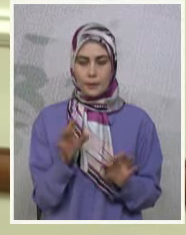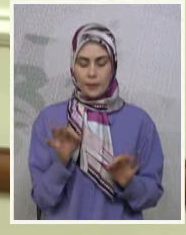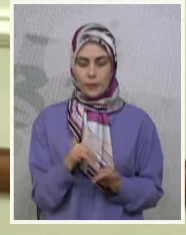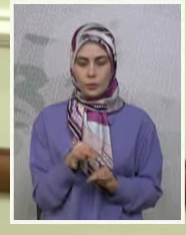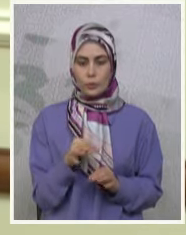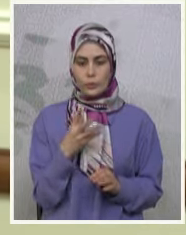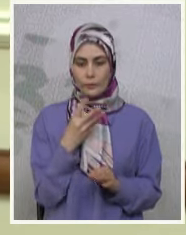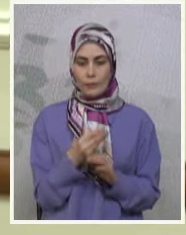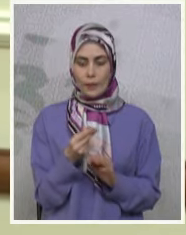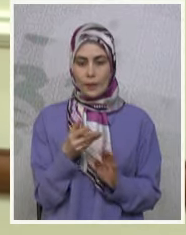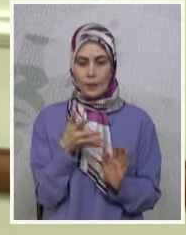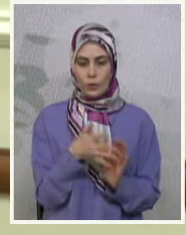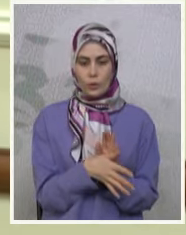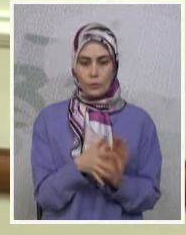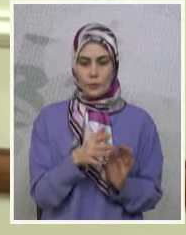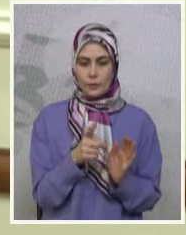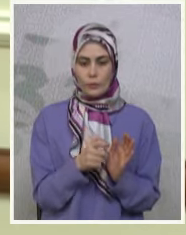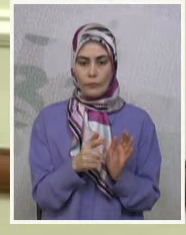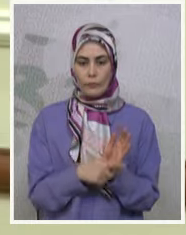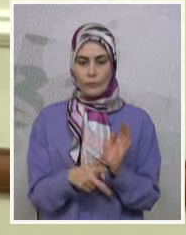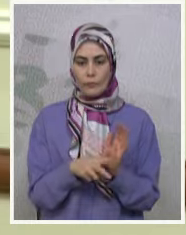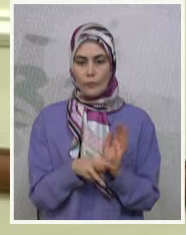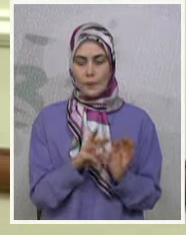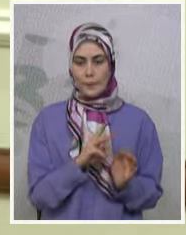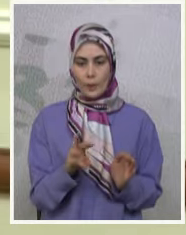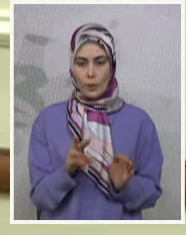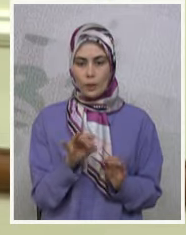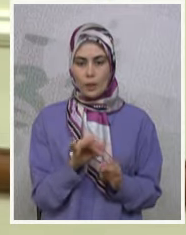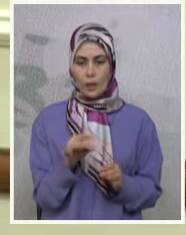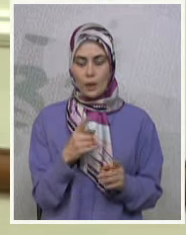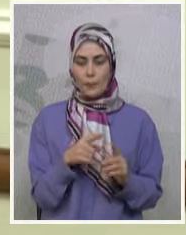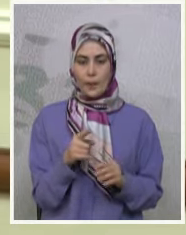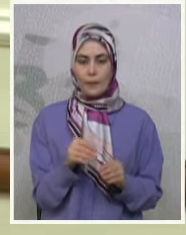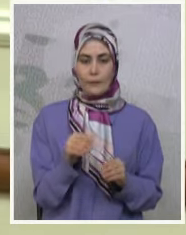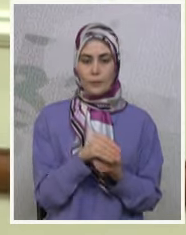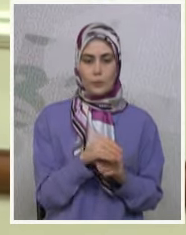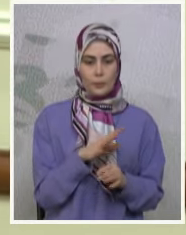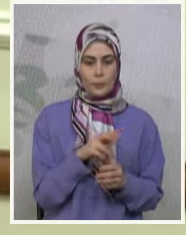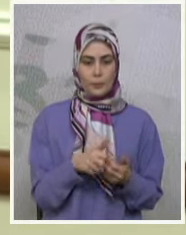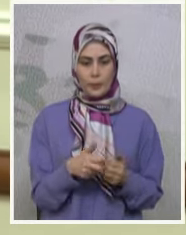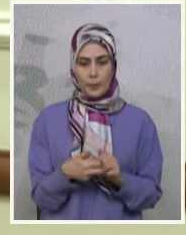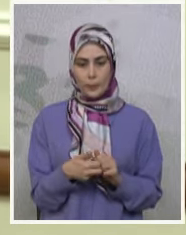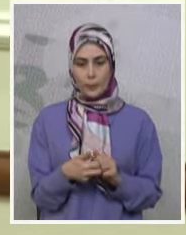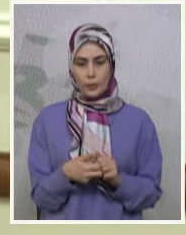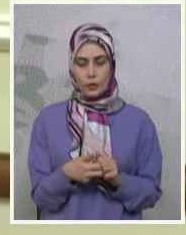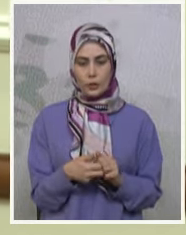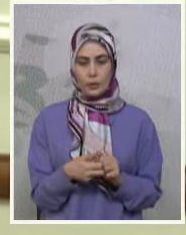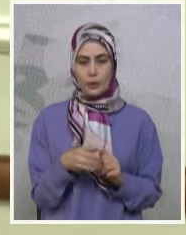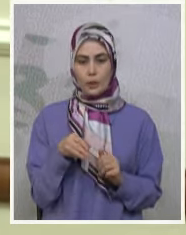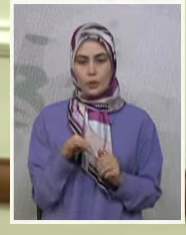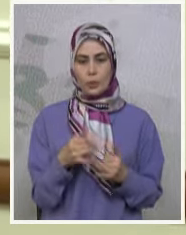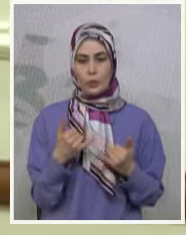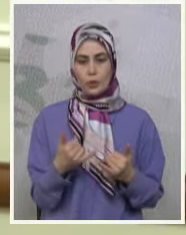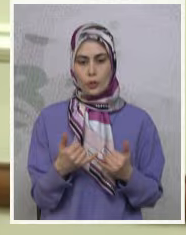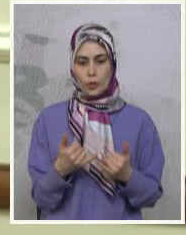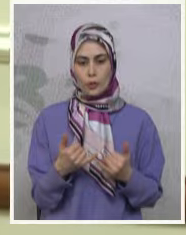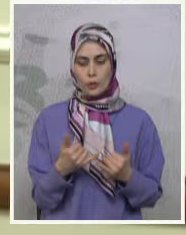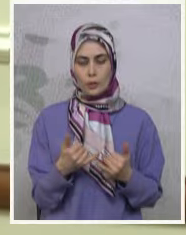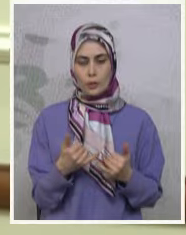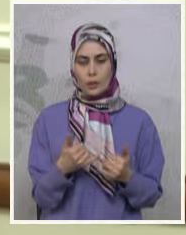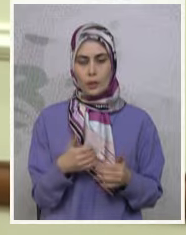своих денежных средств уплачивали 778 миллионов, и восполнить их бывало очень проблематично, то сейчас